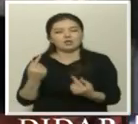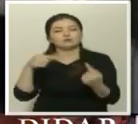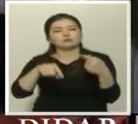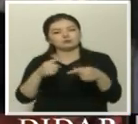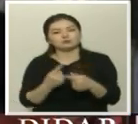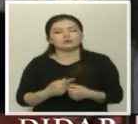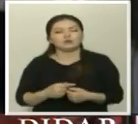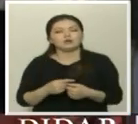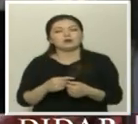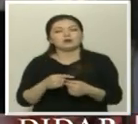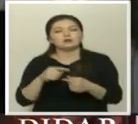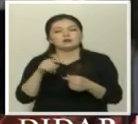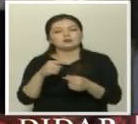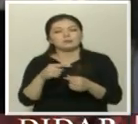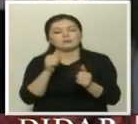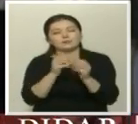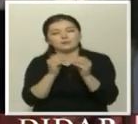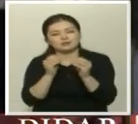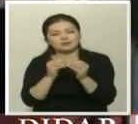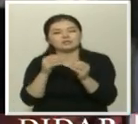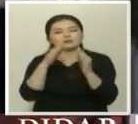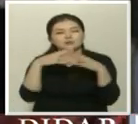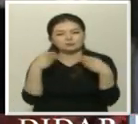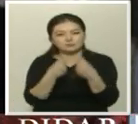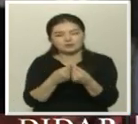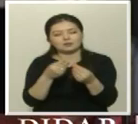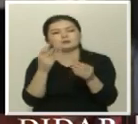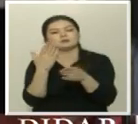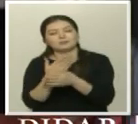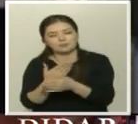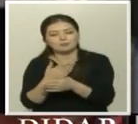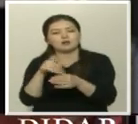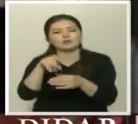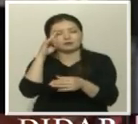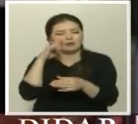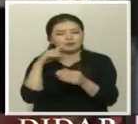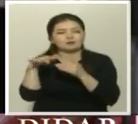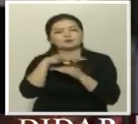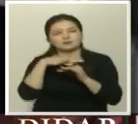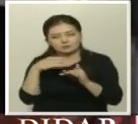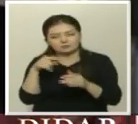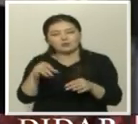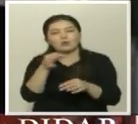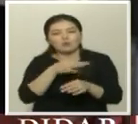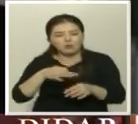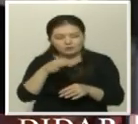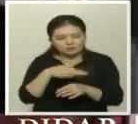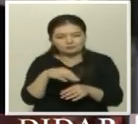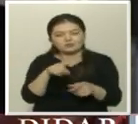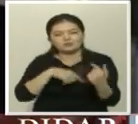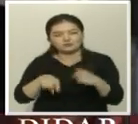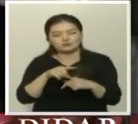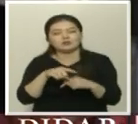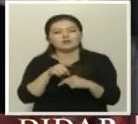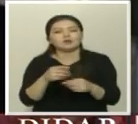Бір-біріміздің әрдайым жанұямызға, отанымызға, бүкіл елімізге, облысымызға жақсы тілектер тілеп,